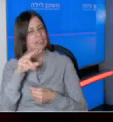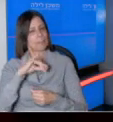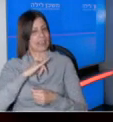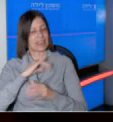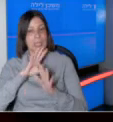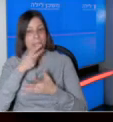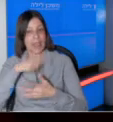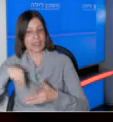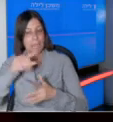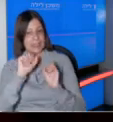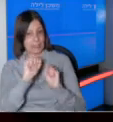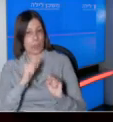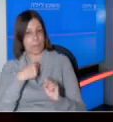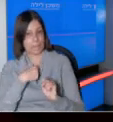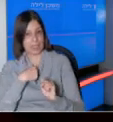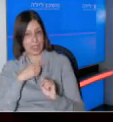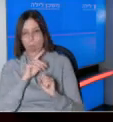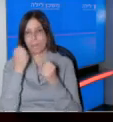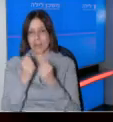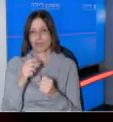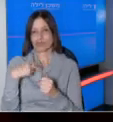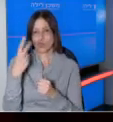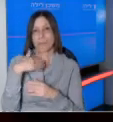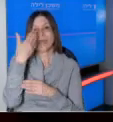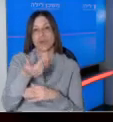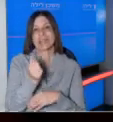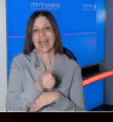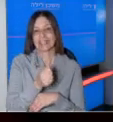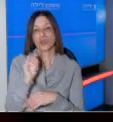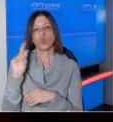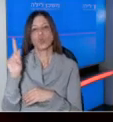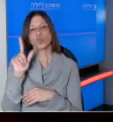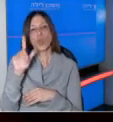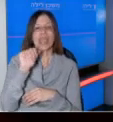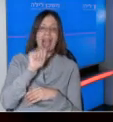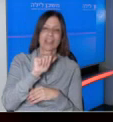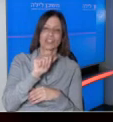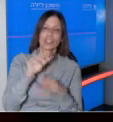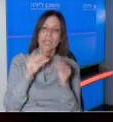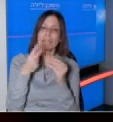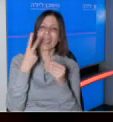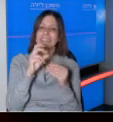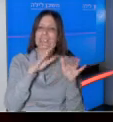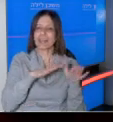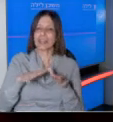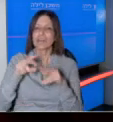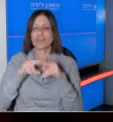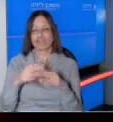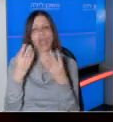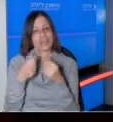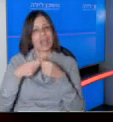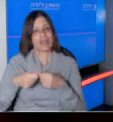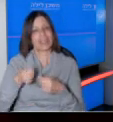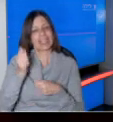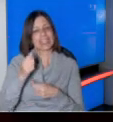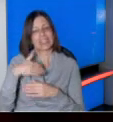אם אתם תתמכו בי, לא בטוח שתהיו מחוץ לכנסת, כי הרי יולי אדלשטיין עם 20 מנדטים משאיר הרבה חקים מרשימת הליכוד